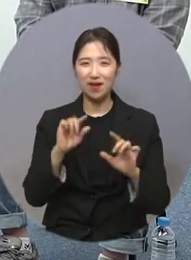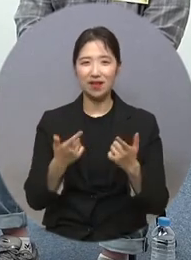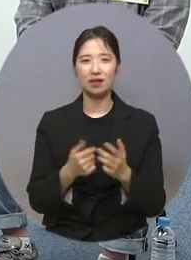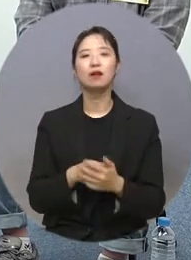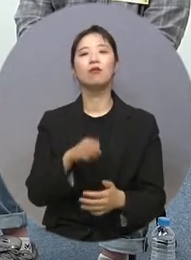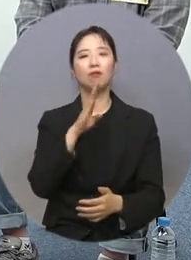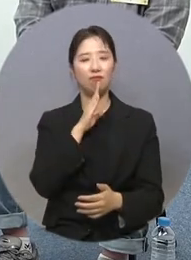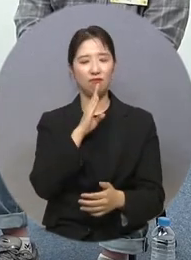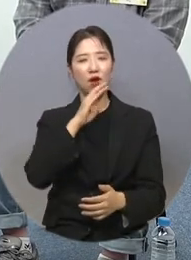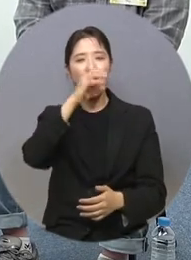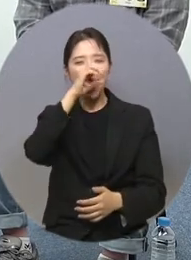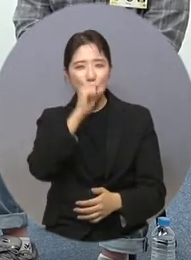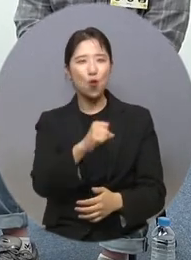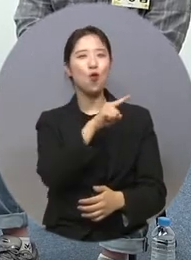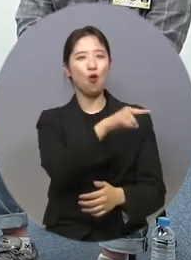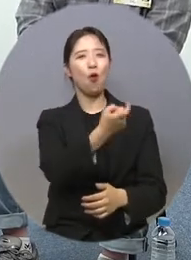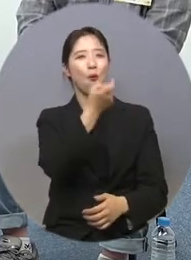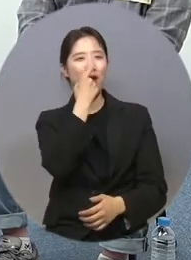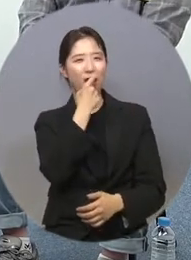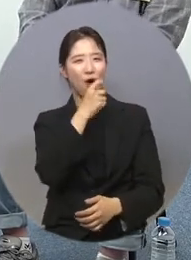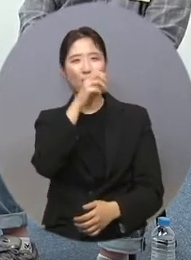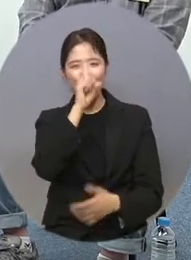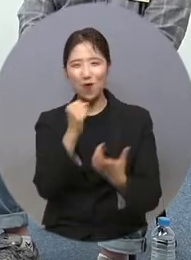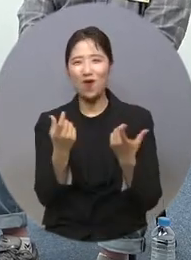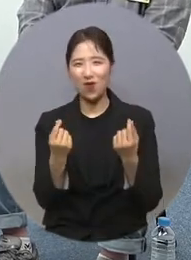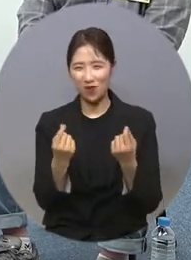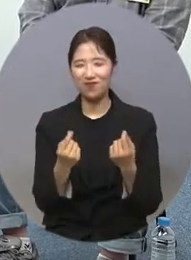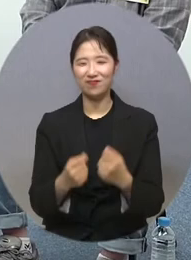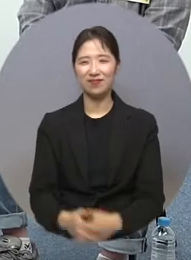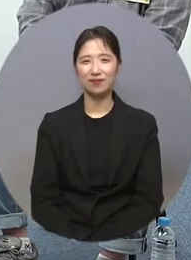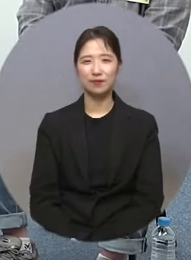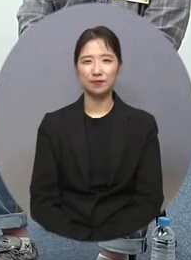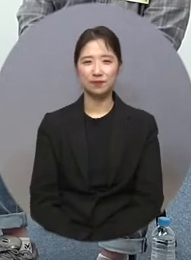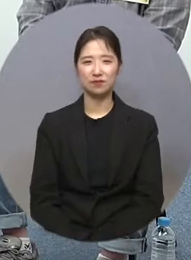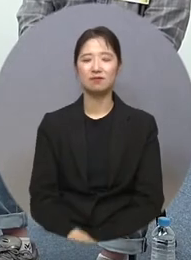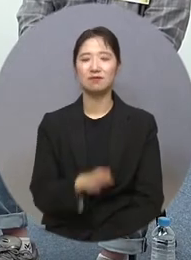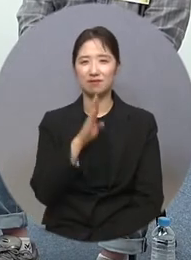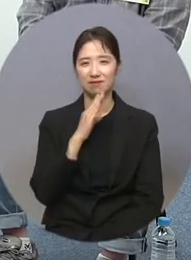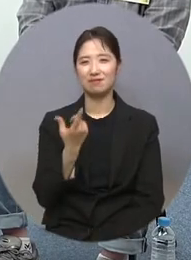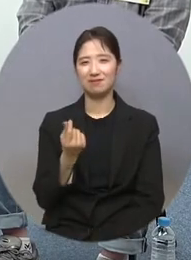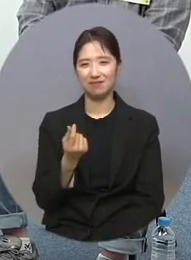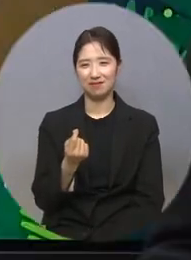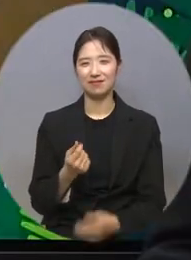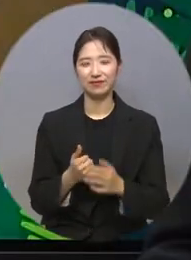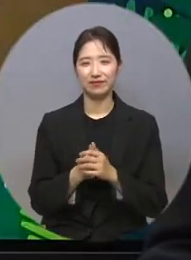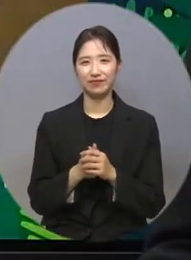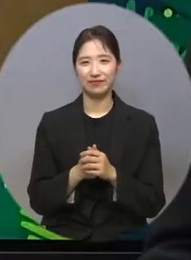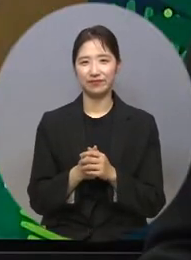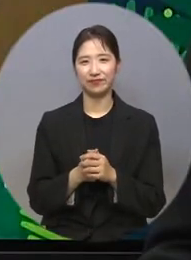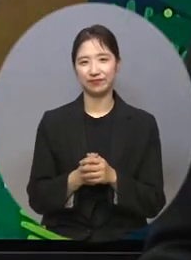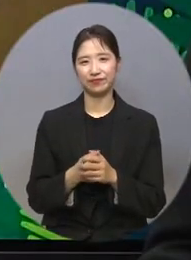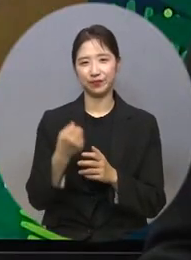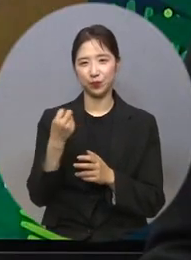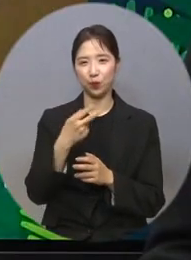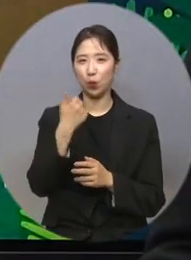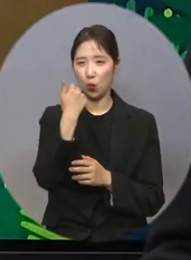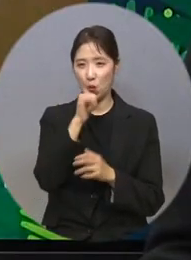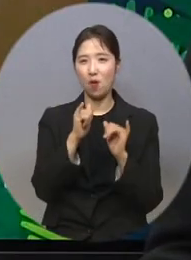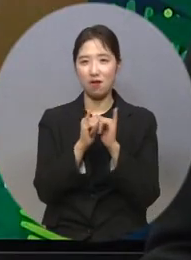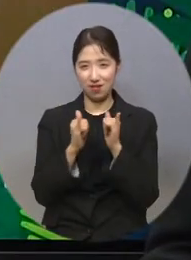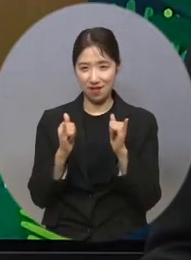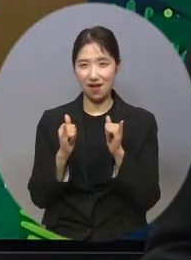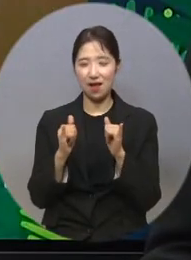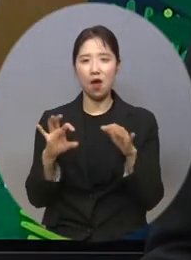좋은 교보제라고 아, 그래요? 생각해서 많이 말씀드렸어요. 맞습니다. 이게 이제 통역사 그리고